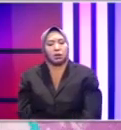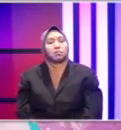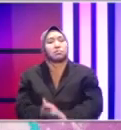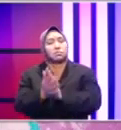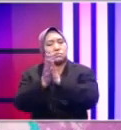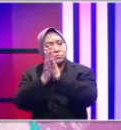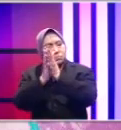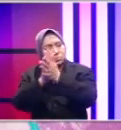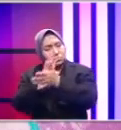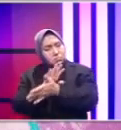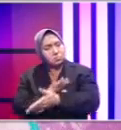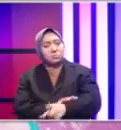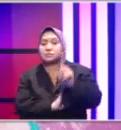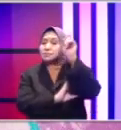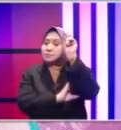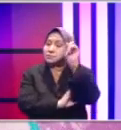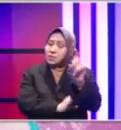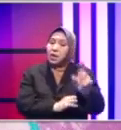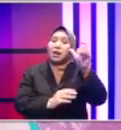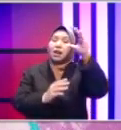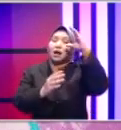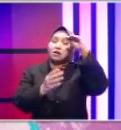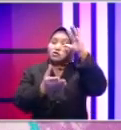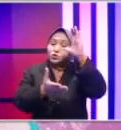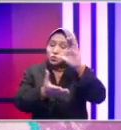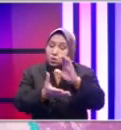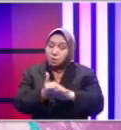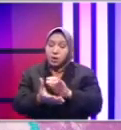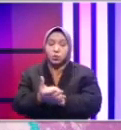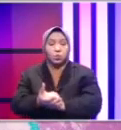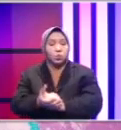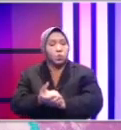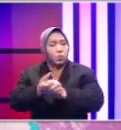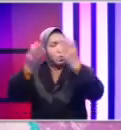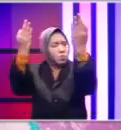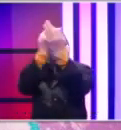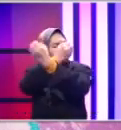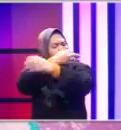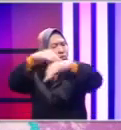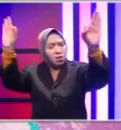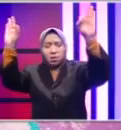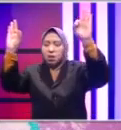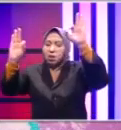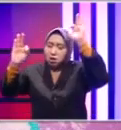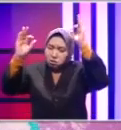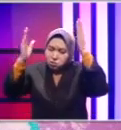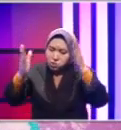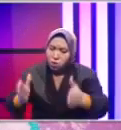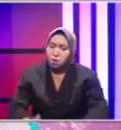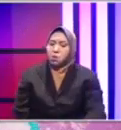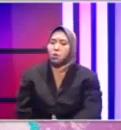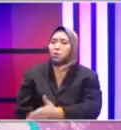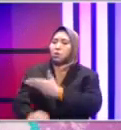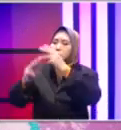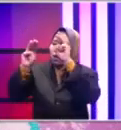Hai sumaya udzunaini mafco lupa